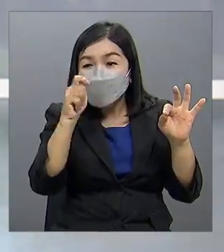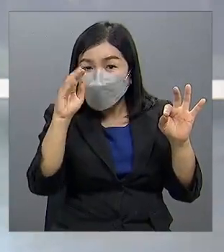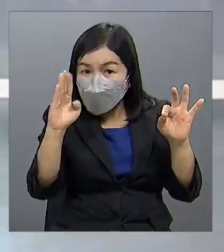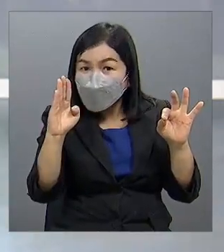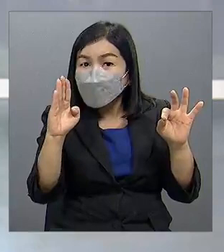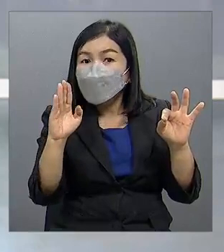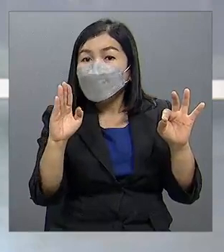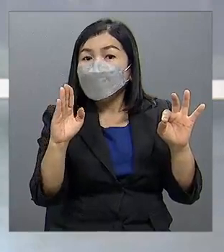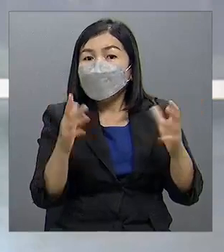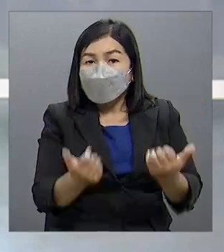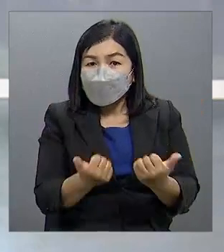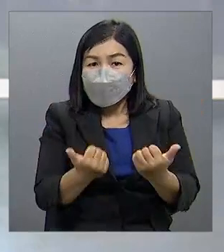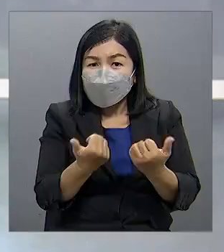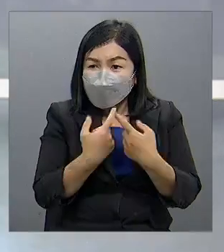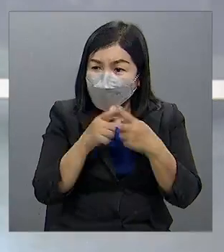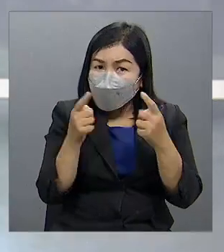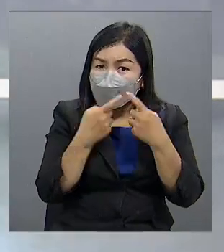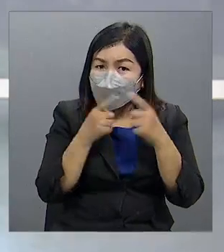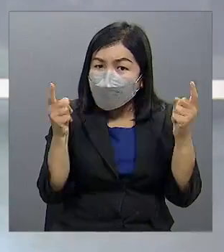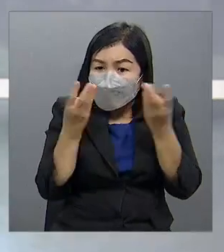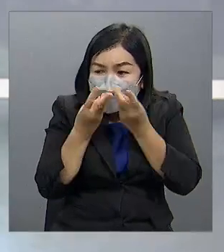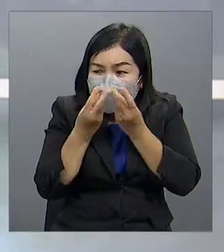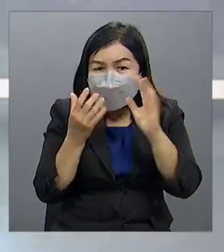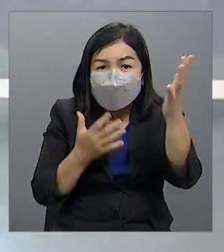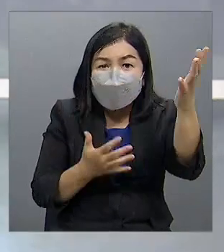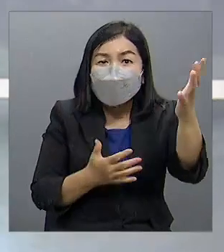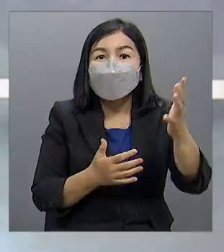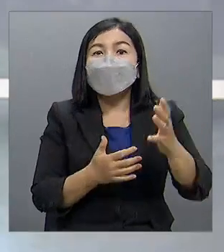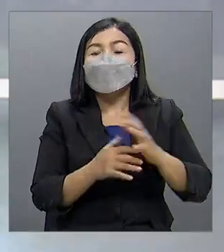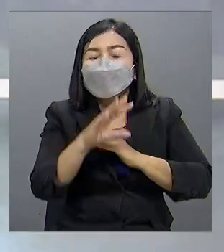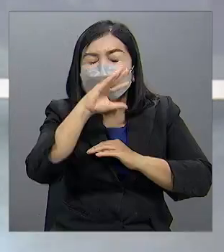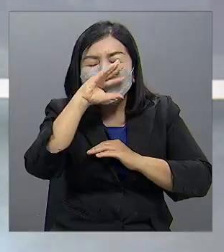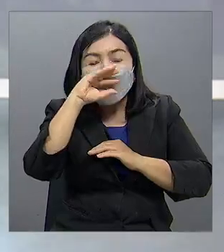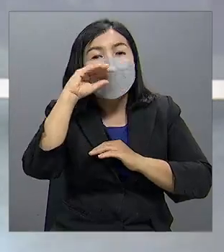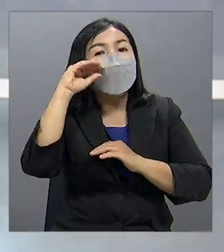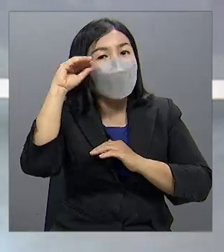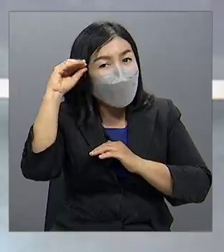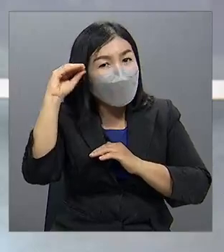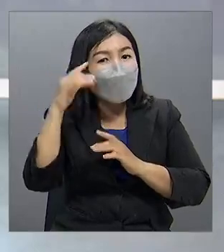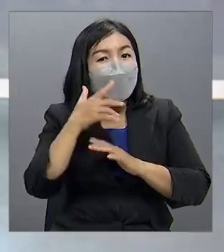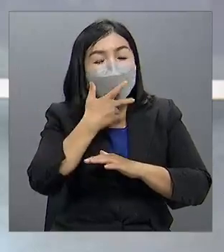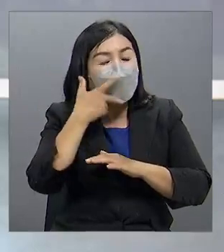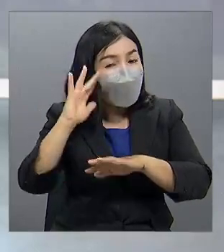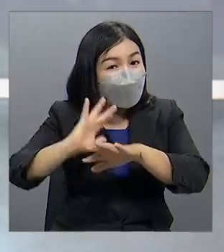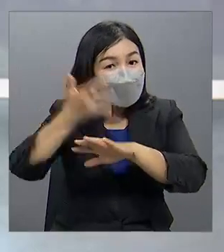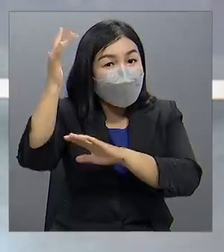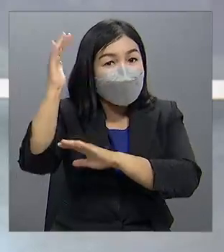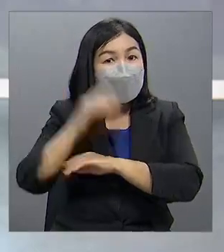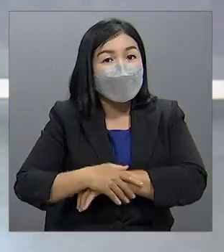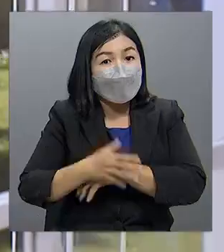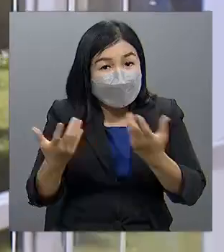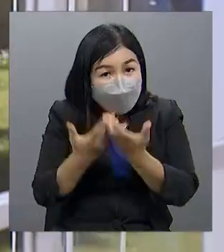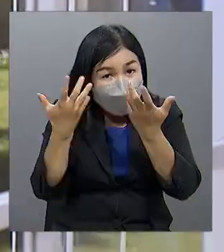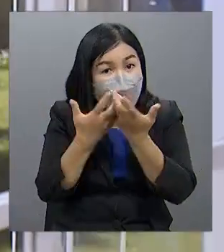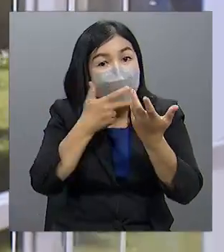พราะว่าที่นี่นะคะเขาไร้มันหอมแถมยังมีความหวานจากหญ้าหวานอีกด้วยค่ะไม่ใช่ความหวานจากน้ำตาลทั่วไปคุณ คุณชมัยพร